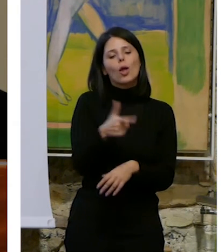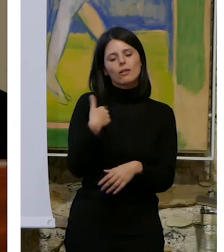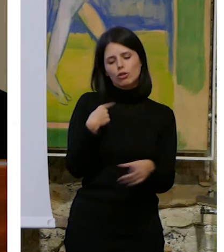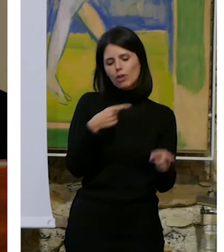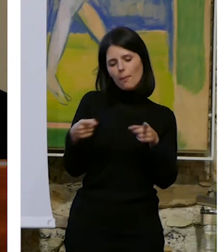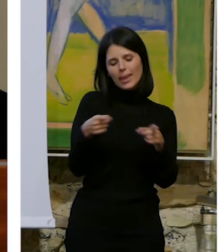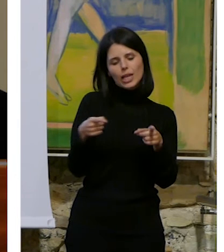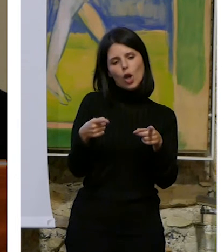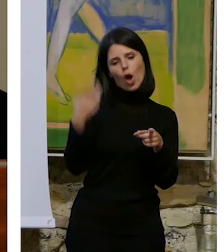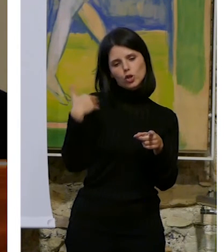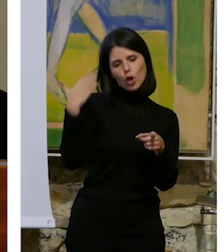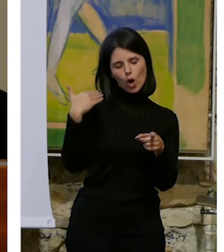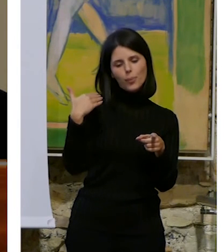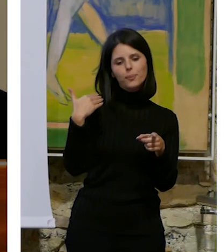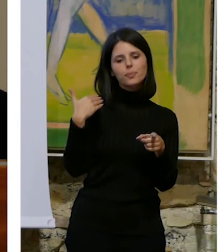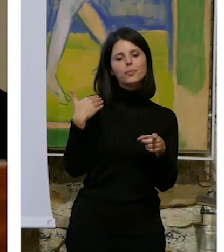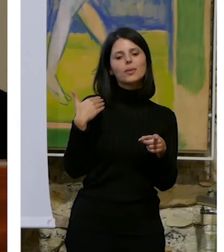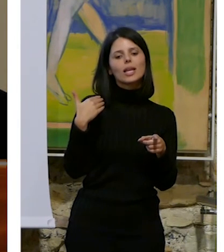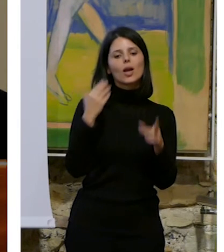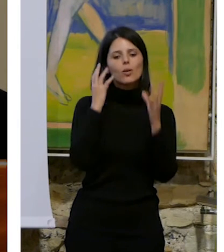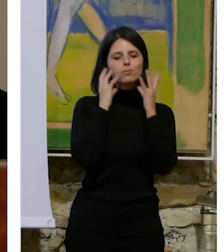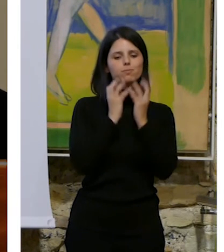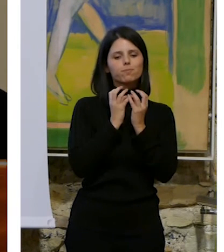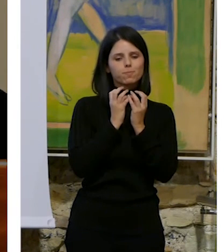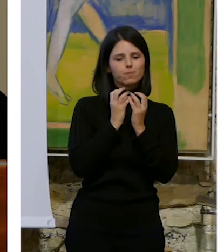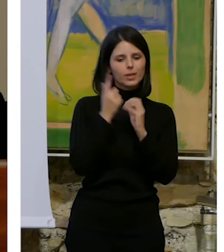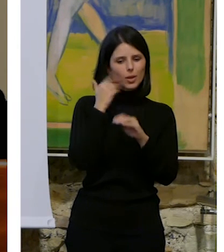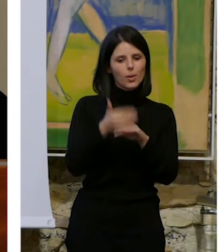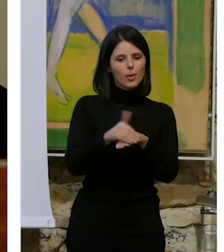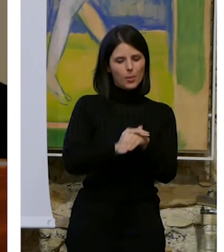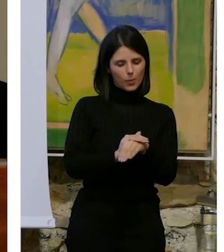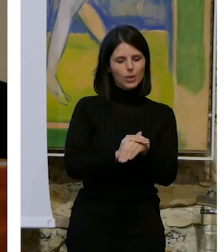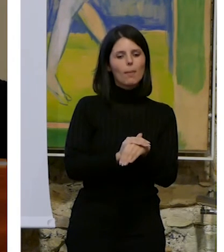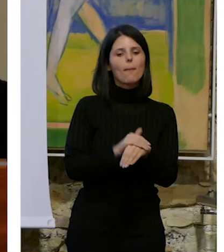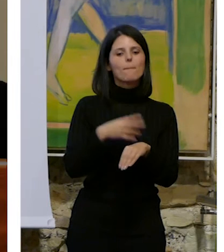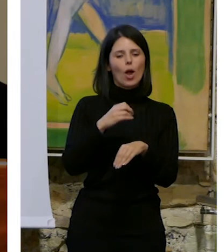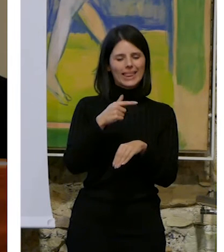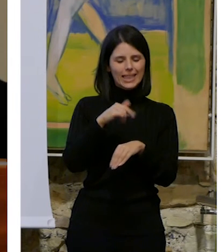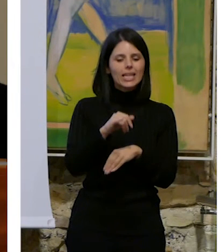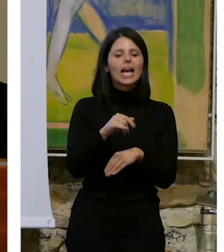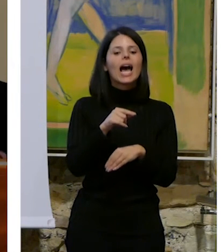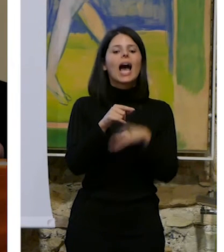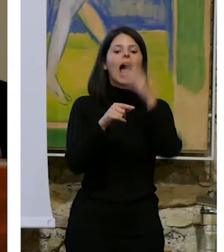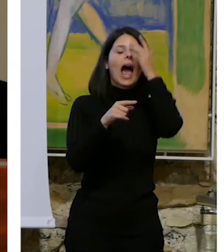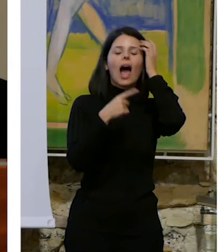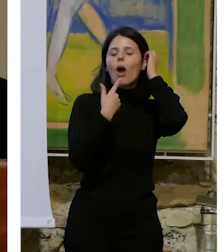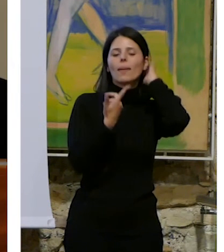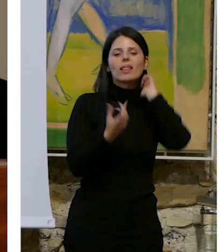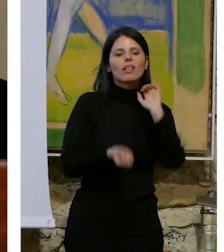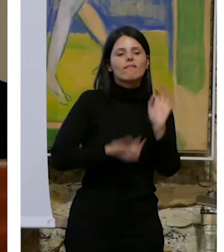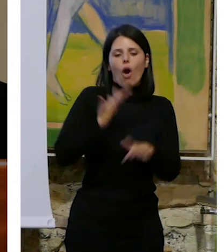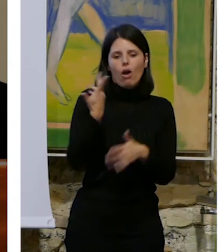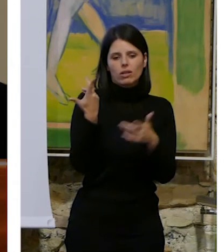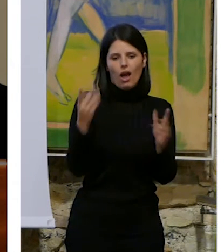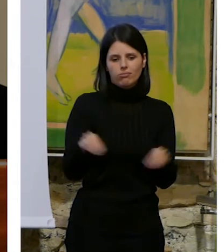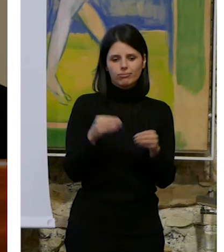del Mascellone di Predappio, dove si era sommenata così tanto che è passata la voglia. Dopo il